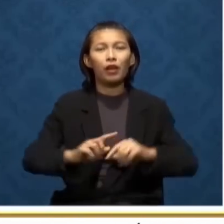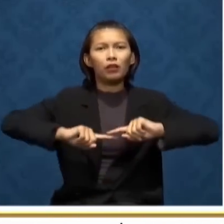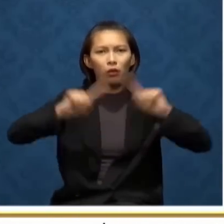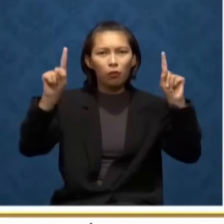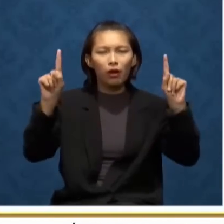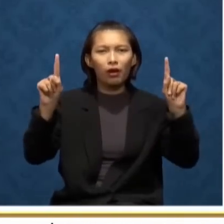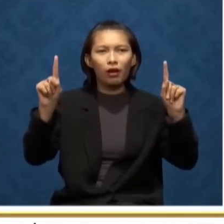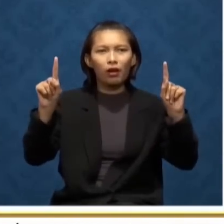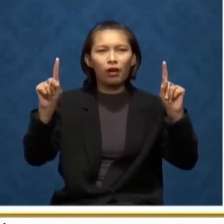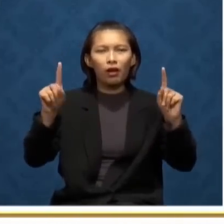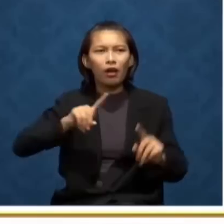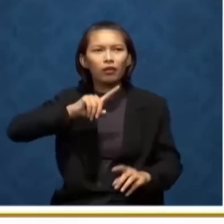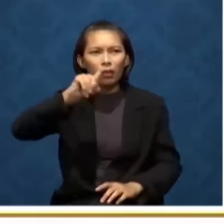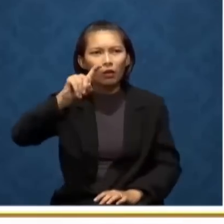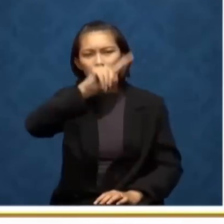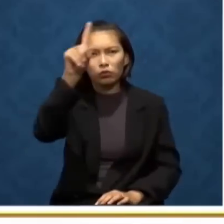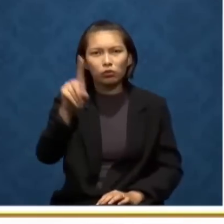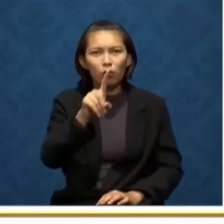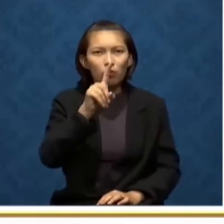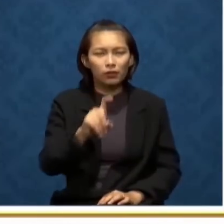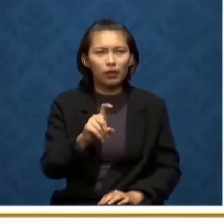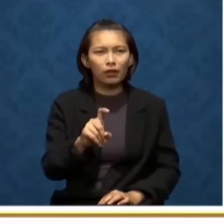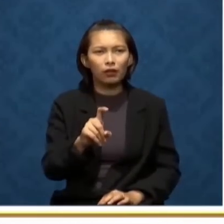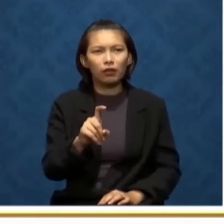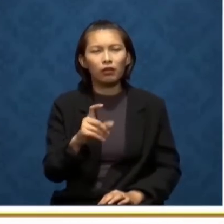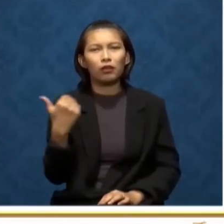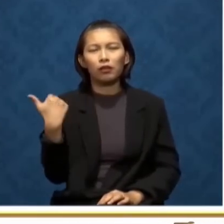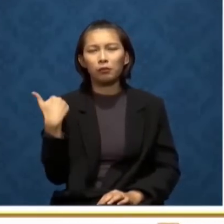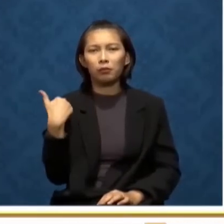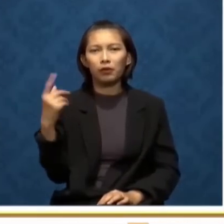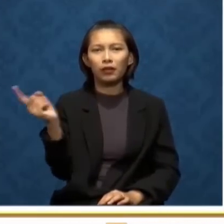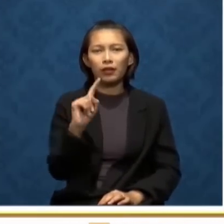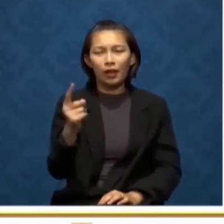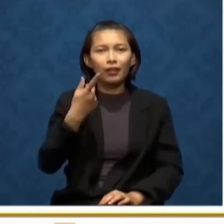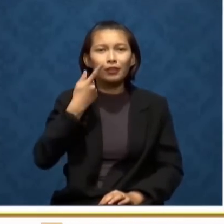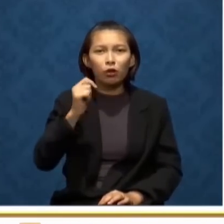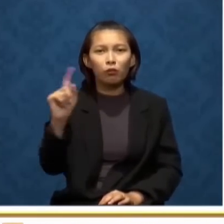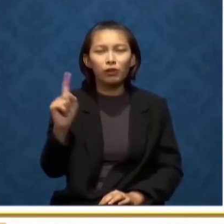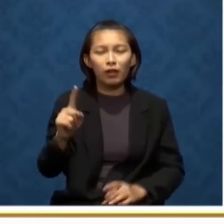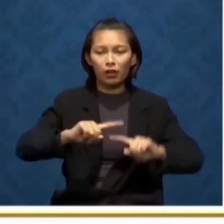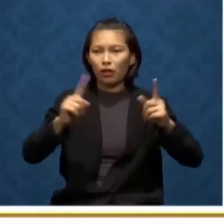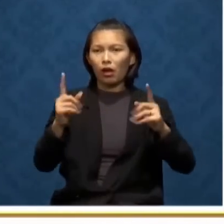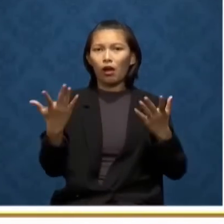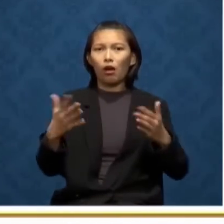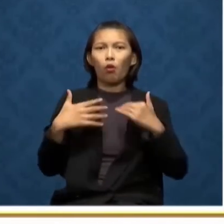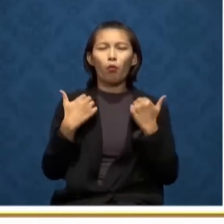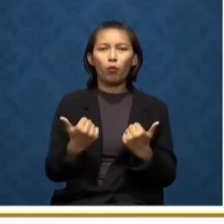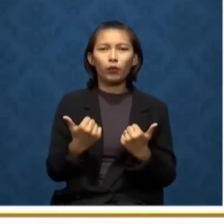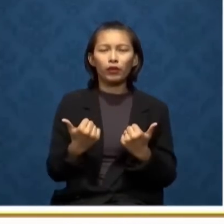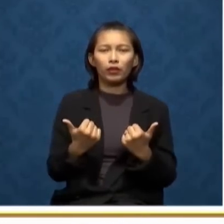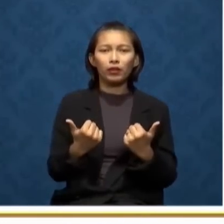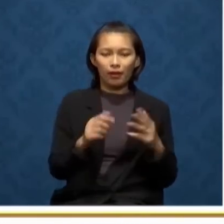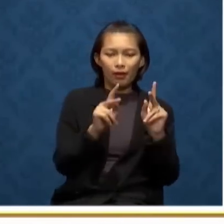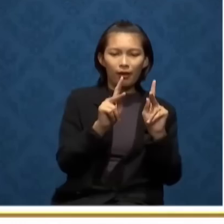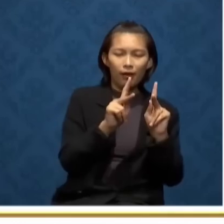แต่ว่าการตงคถามดัเก่านนมันนำไปสู่คำตอบที่ว่าเอ๊ะ หรอวัี้ เร